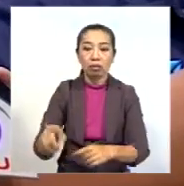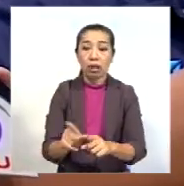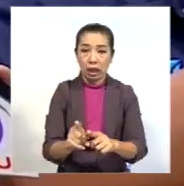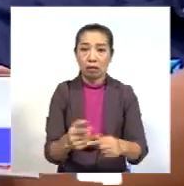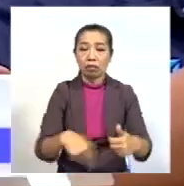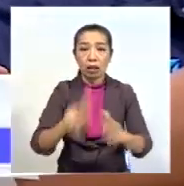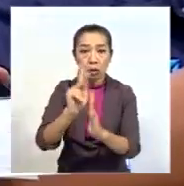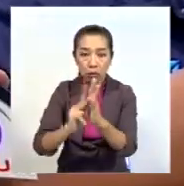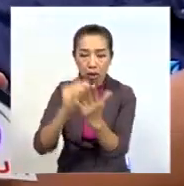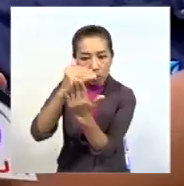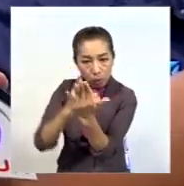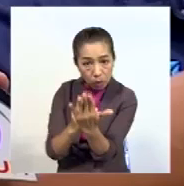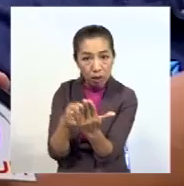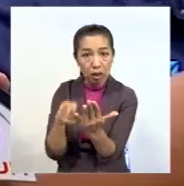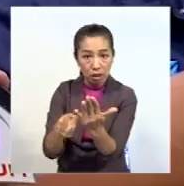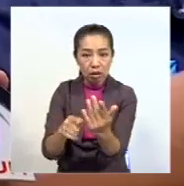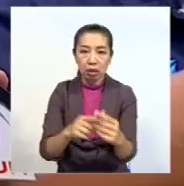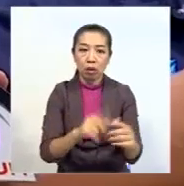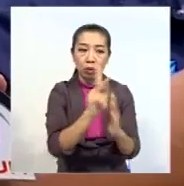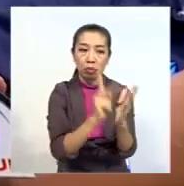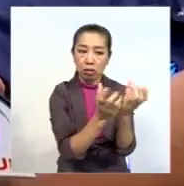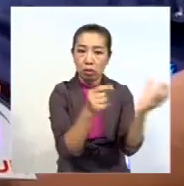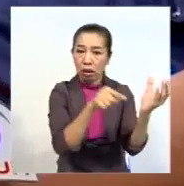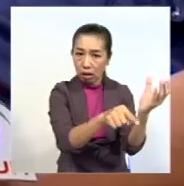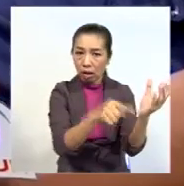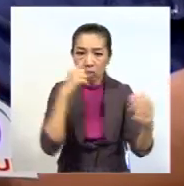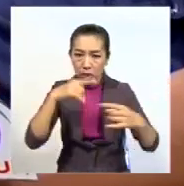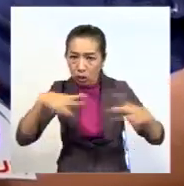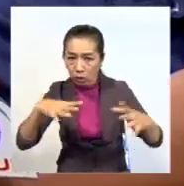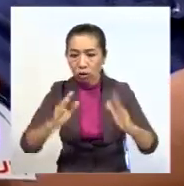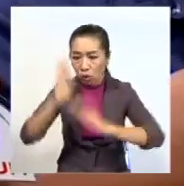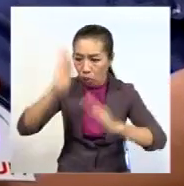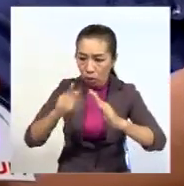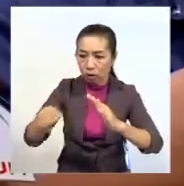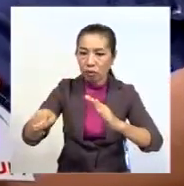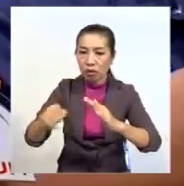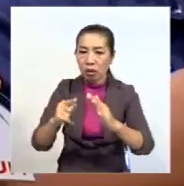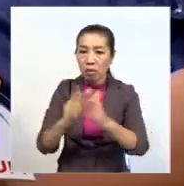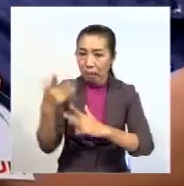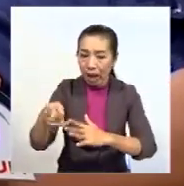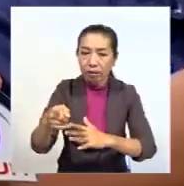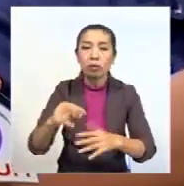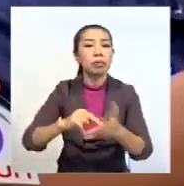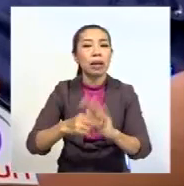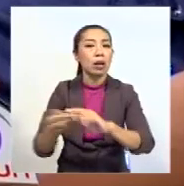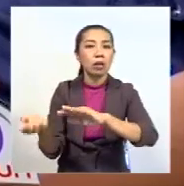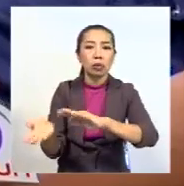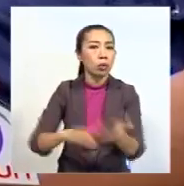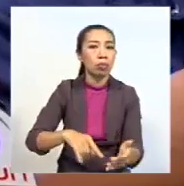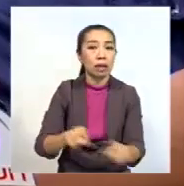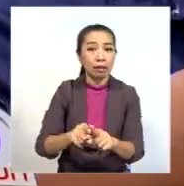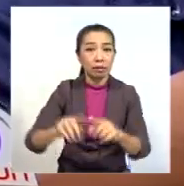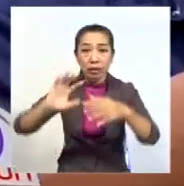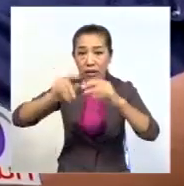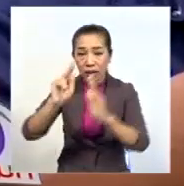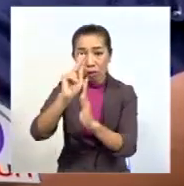ขึ้นโดยไม่ถูกต้องตามบทบัญญัติรัฐธรรมนูญก็ตกทั้งฉบับเช่นเดียวกันเพราะว่าวรรคต่อมาจะบอกว่าถ้าข้อความเนี่ยไม่ใช่สาระส